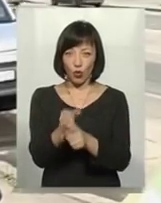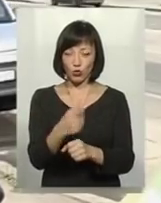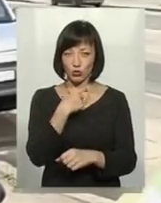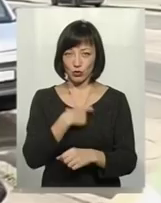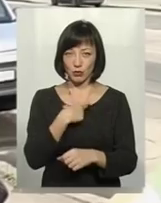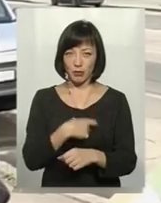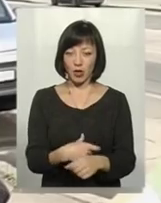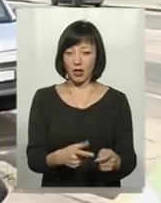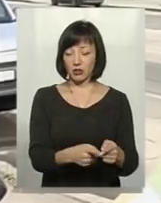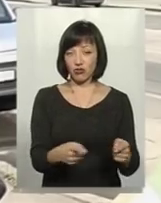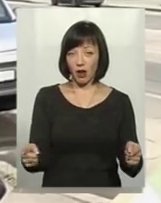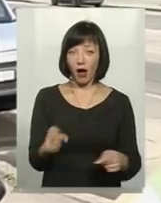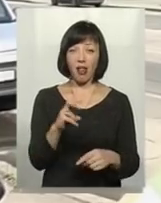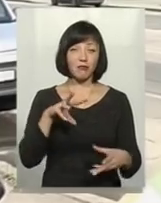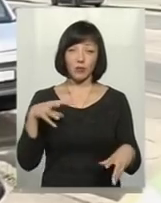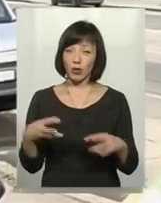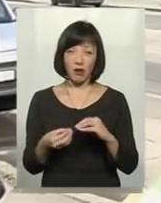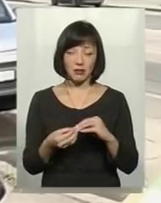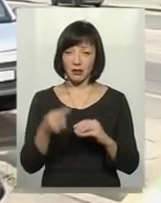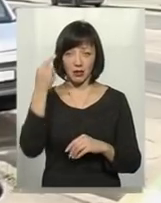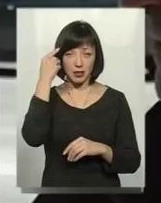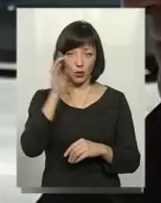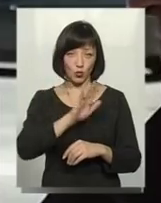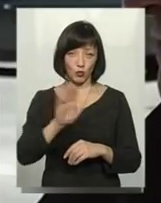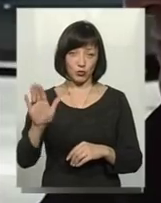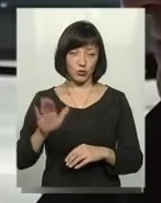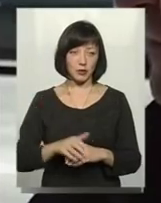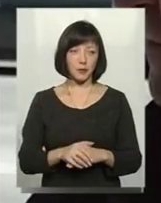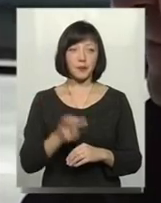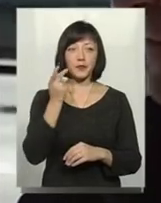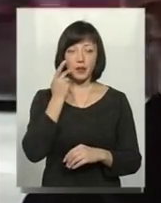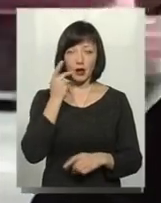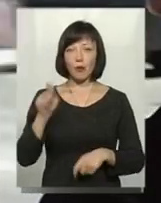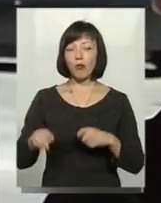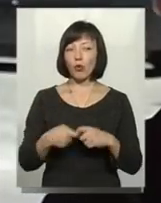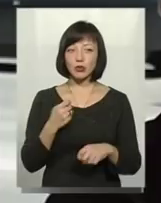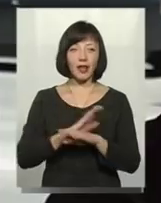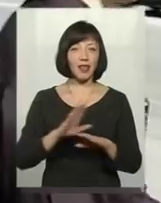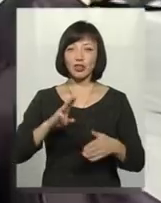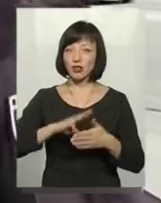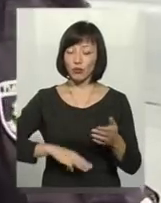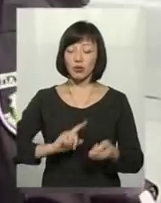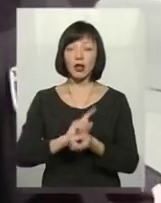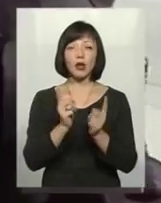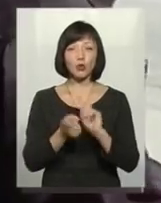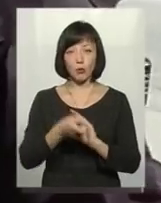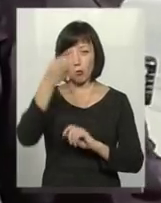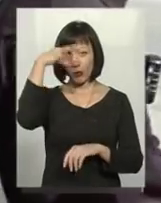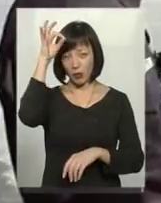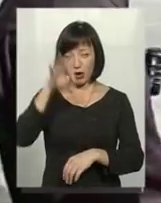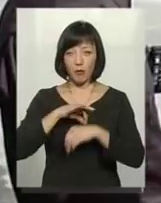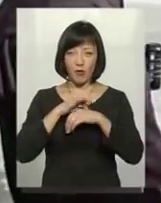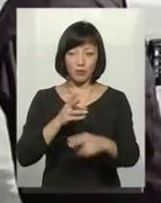дистанцію, але про наслідки, можливо, не задумуються. Зазвичай порушників не штрафують, натомість поліціянти